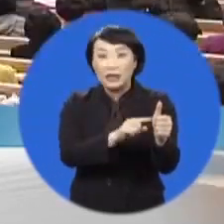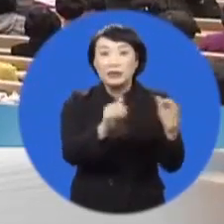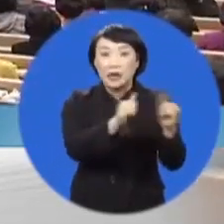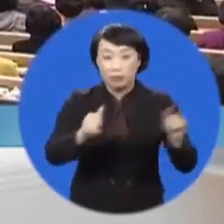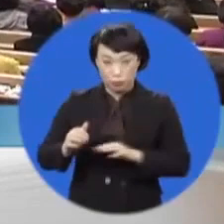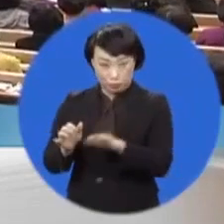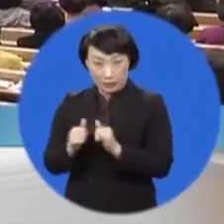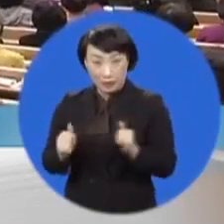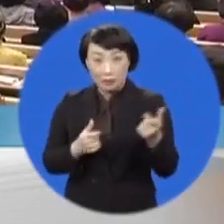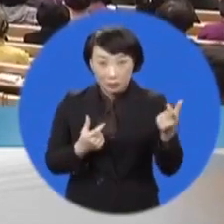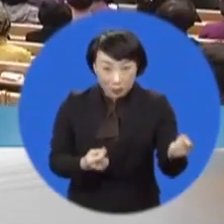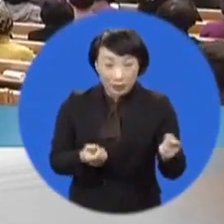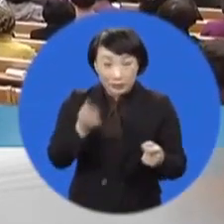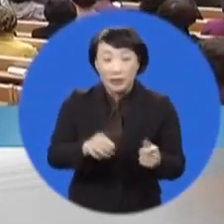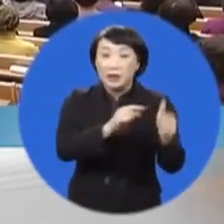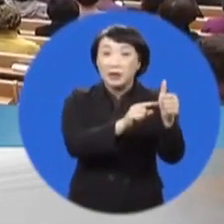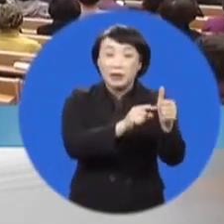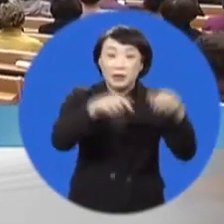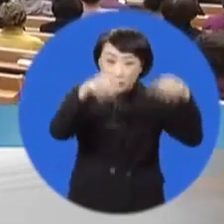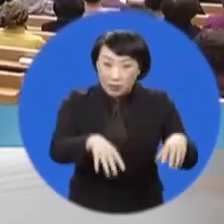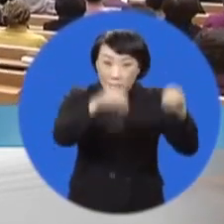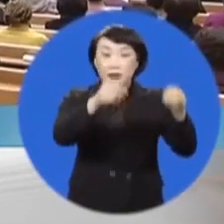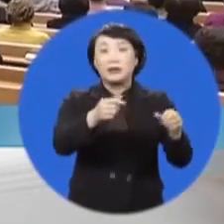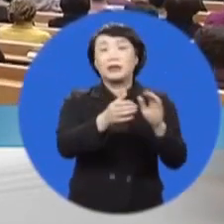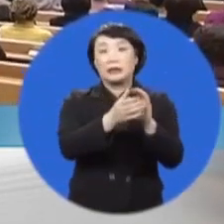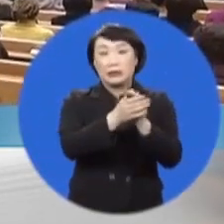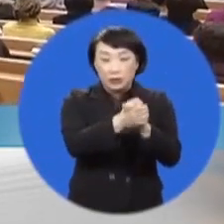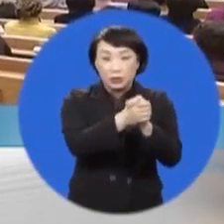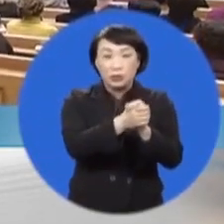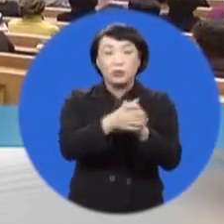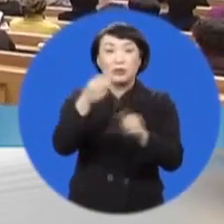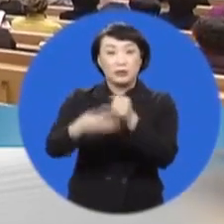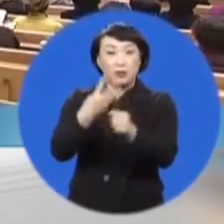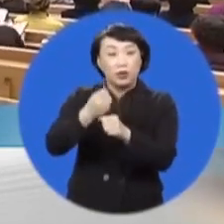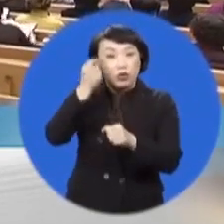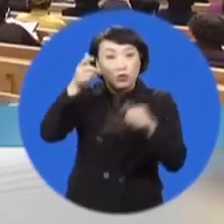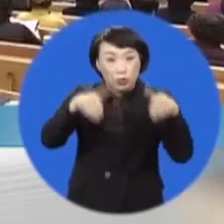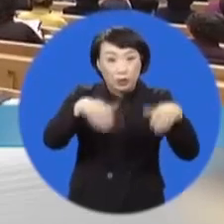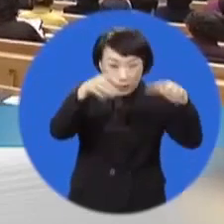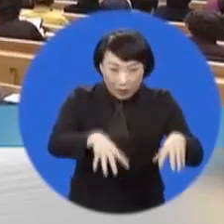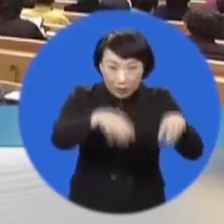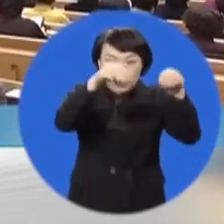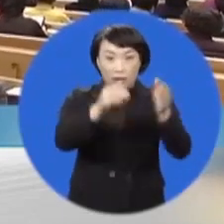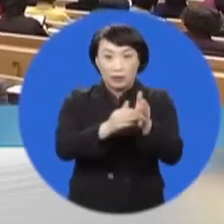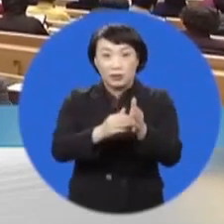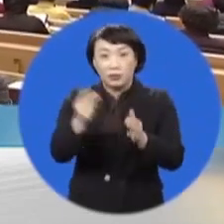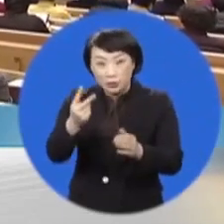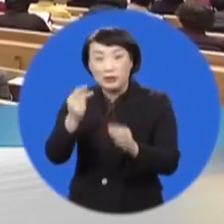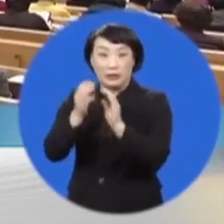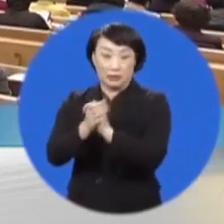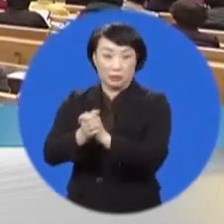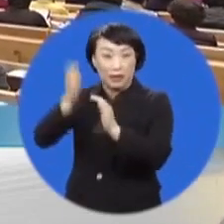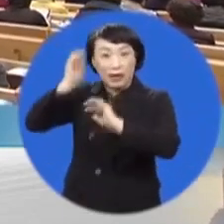저가 비 오지 않기를 간절히 기도한 즉 삼년 육개월 동안 땅에 비가 아니 오고 다시 기도한 즉